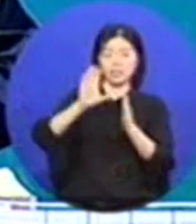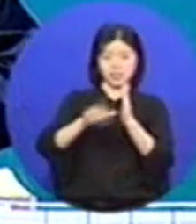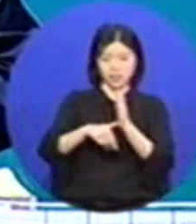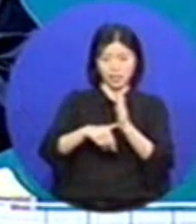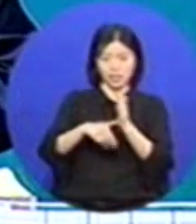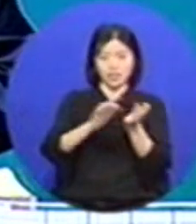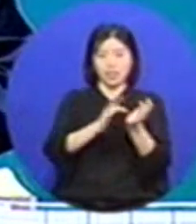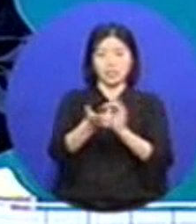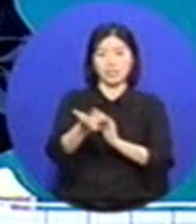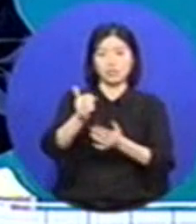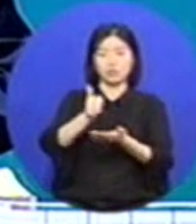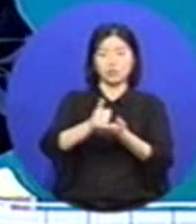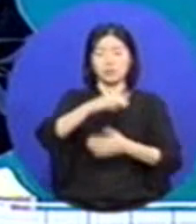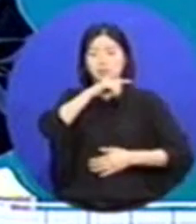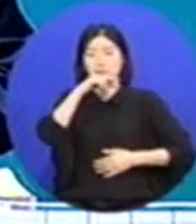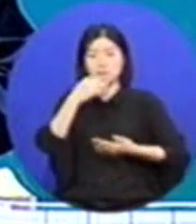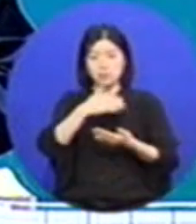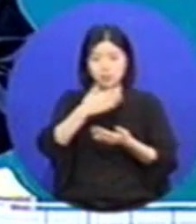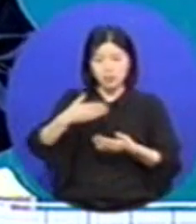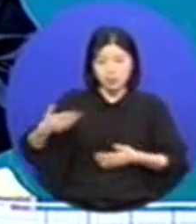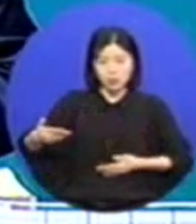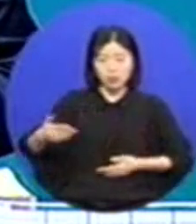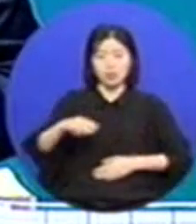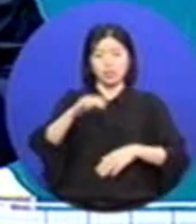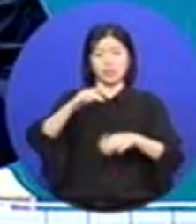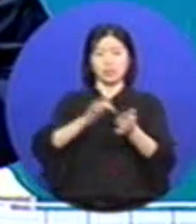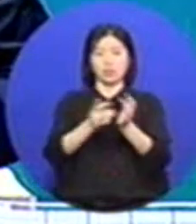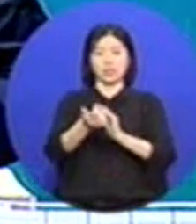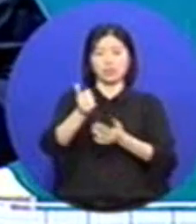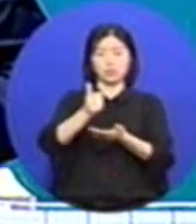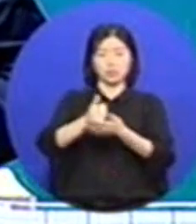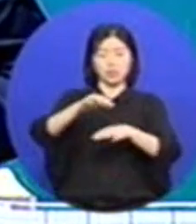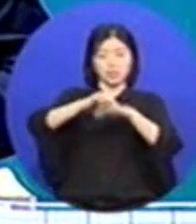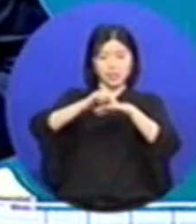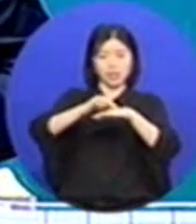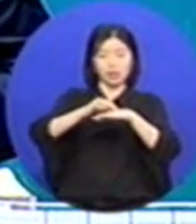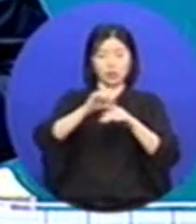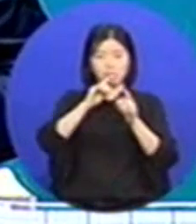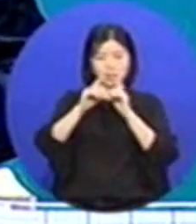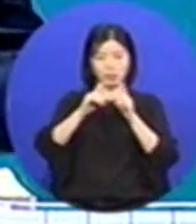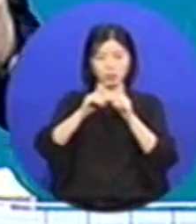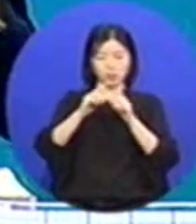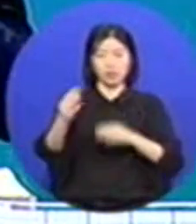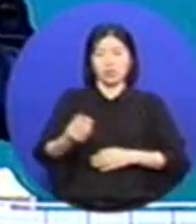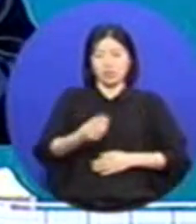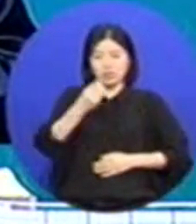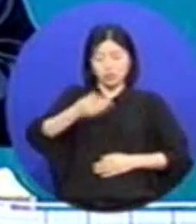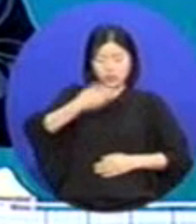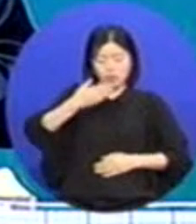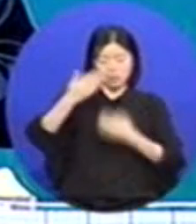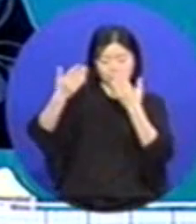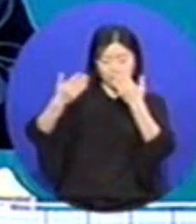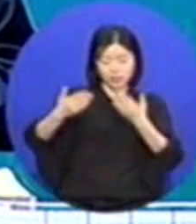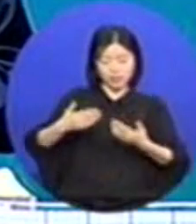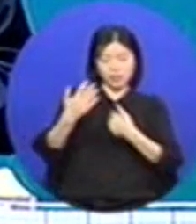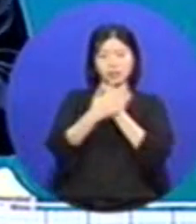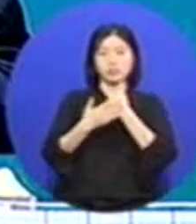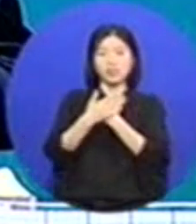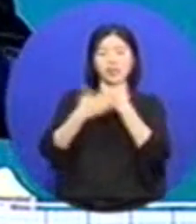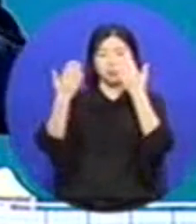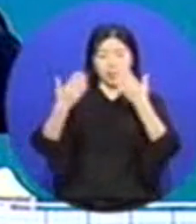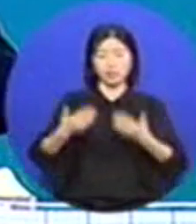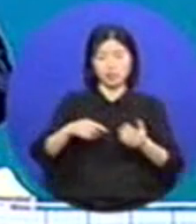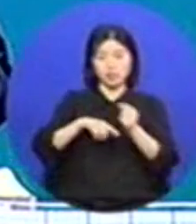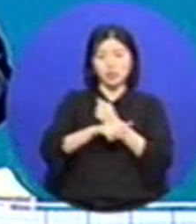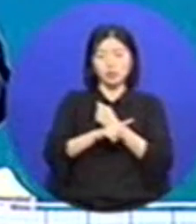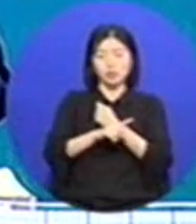예수님의 피 오 주님의 살이라고 청 차를 바트 면서 은혜 받는 것이 예수님과 내가 이렇게 한 몸이 되었구나